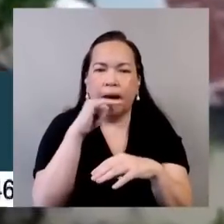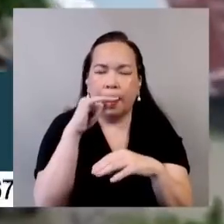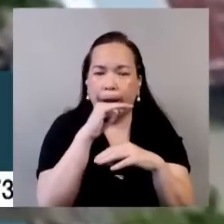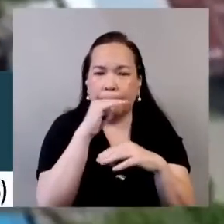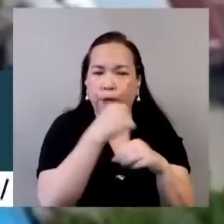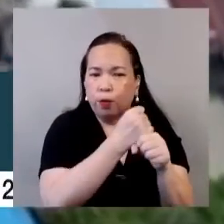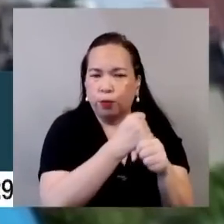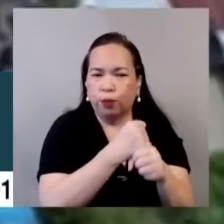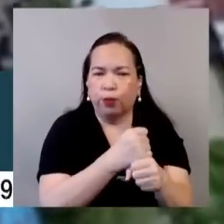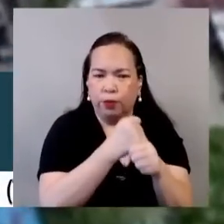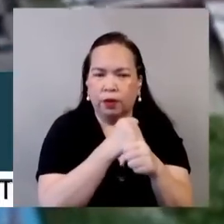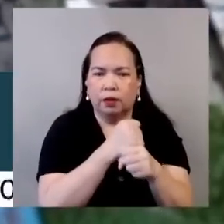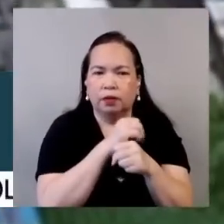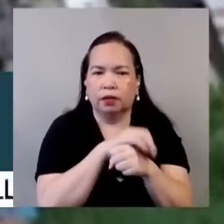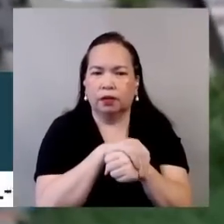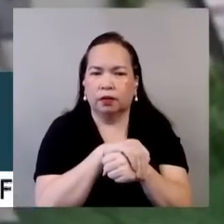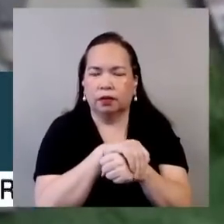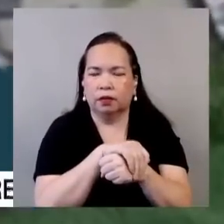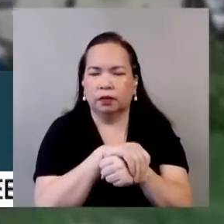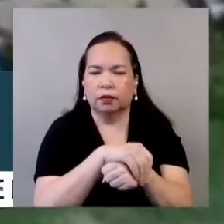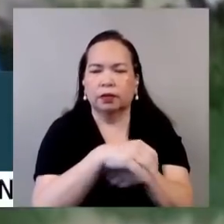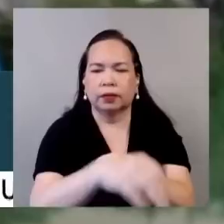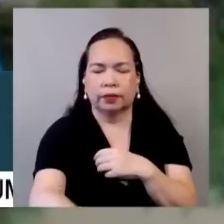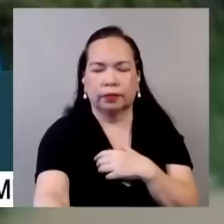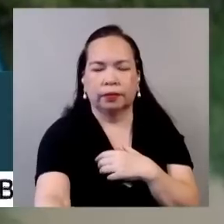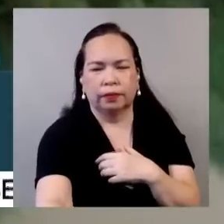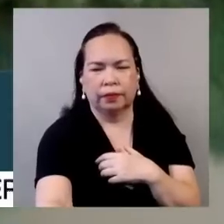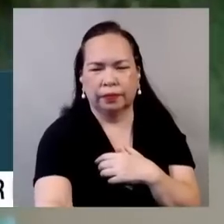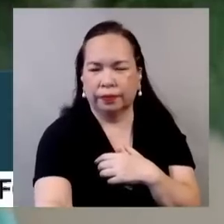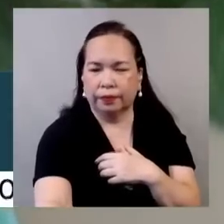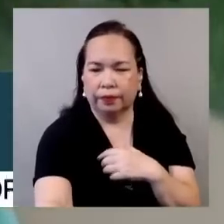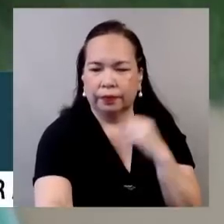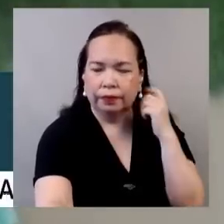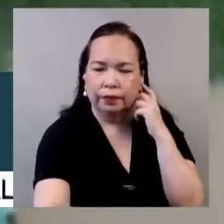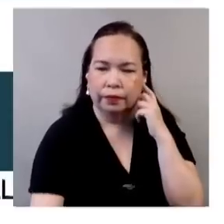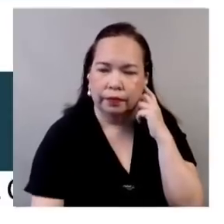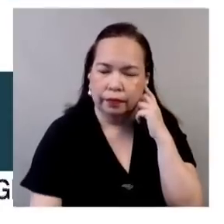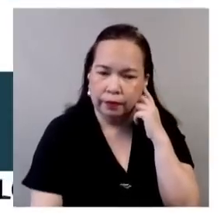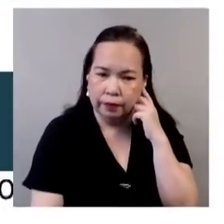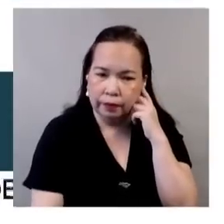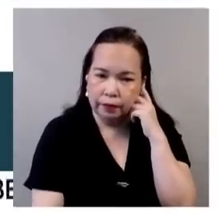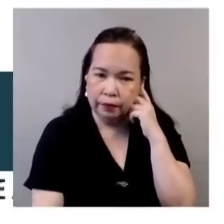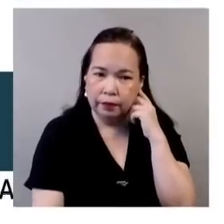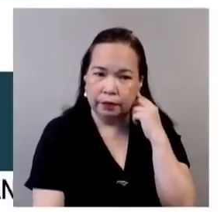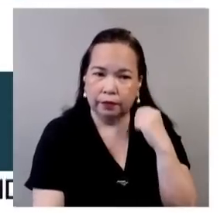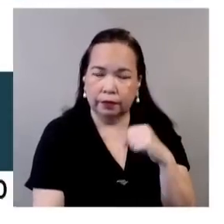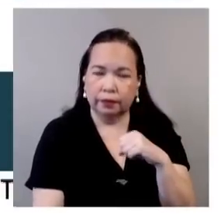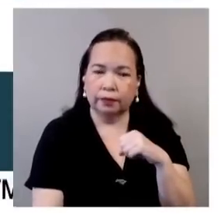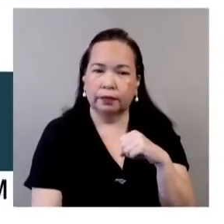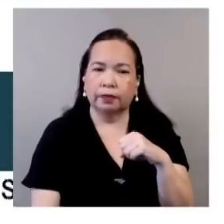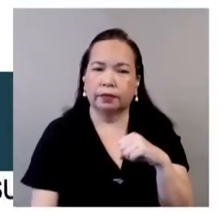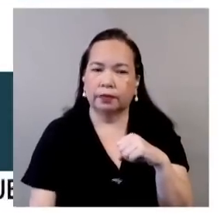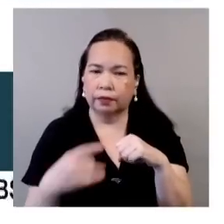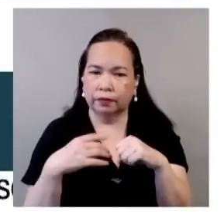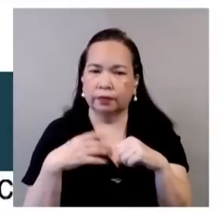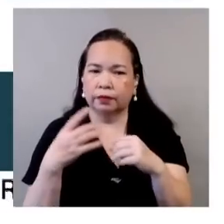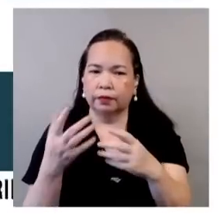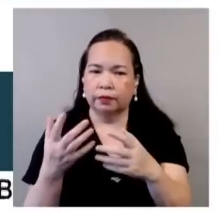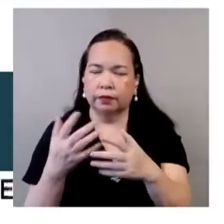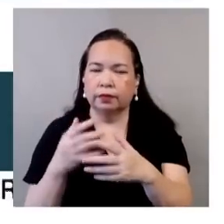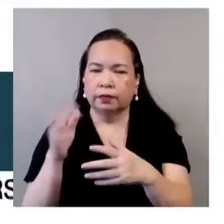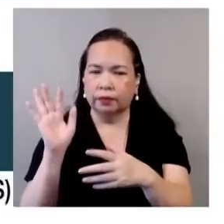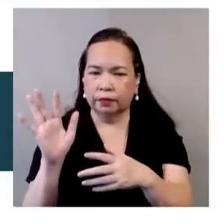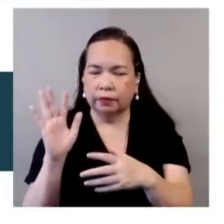Bulacan-Bulacan. Okay. So ngayon po nagdeklara na po ng state of calamity diyan po sa